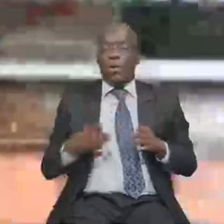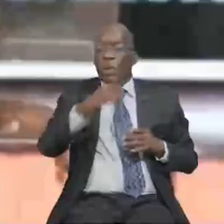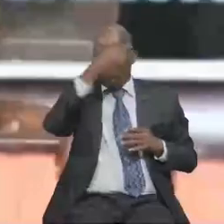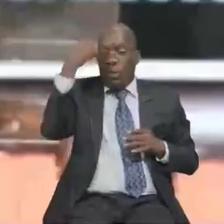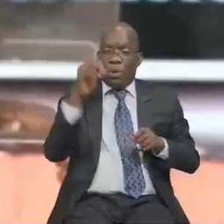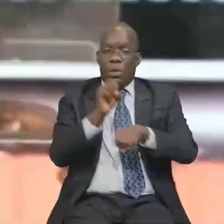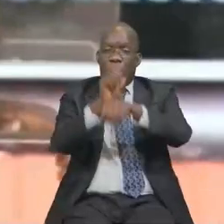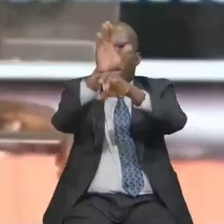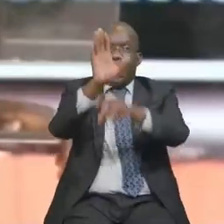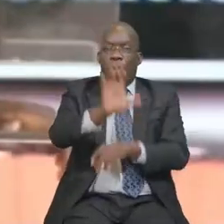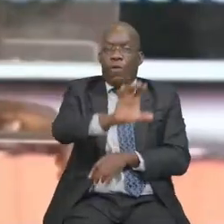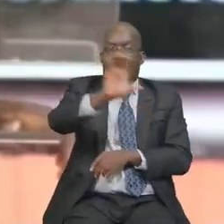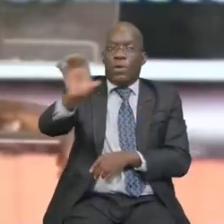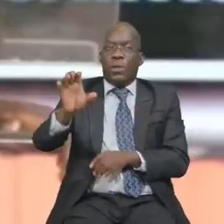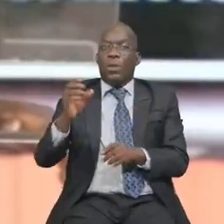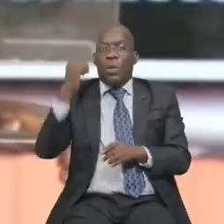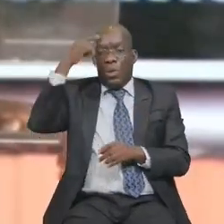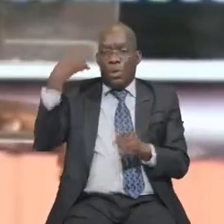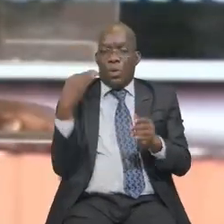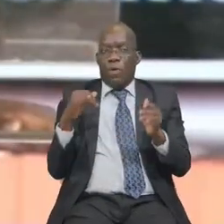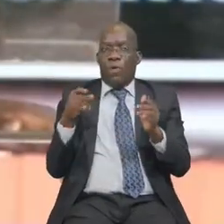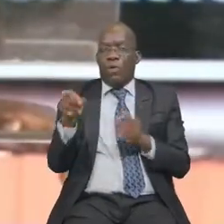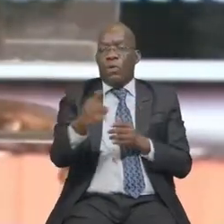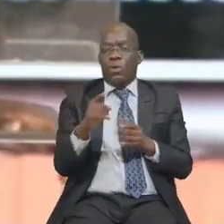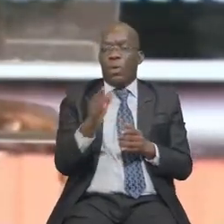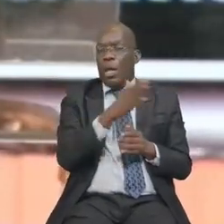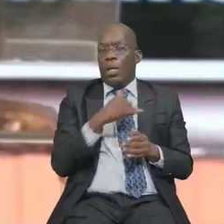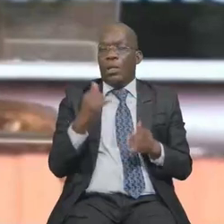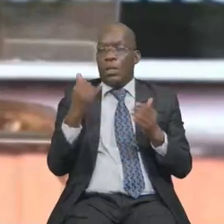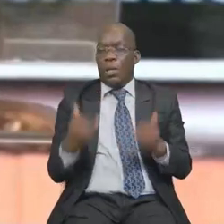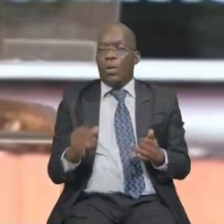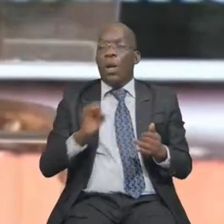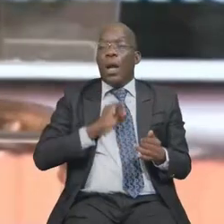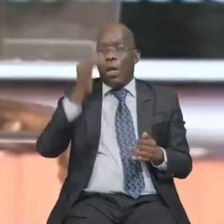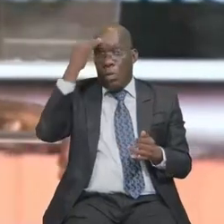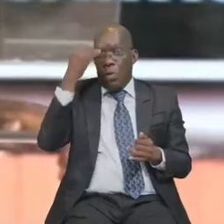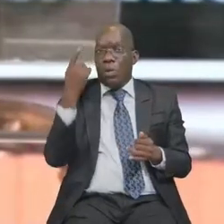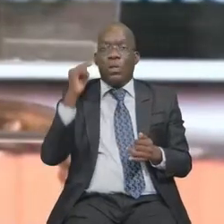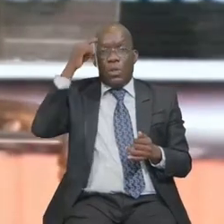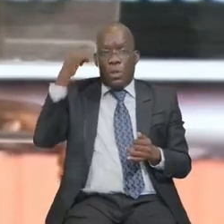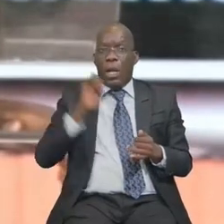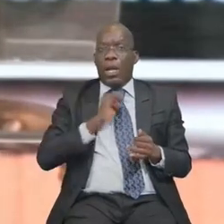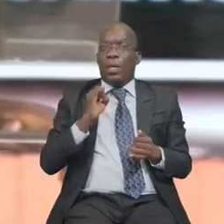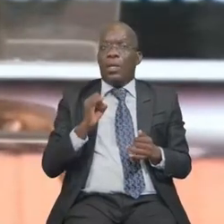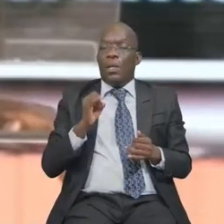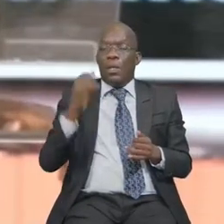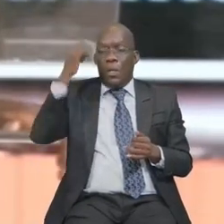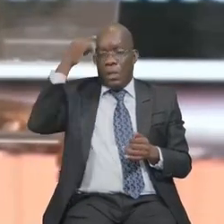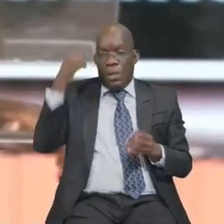pensé à toi. Le calvaire a pensé à toi. Et maintenant, je connais les pensées que j'ai pensées sur vous. Projet de